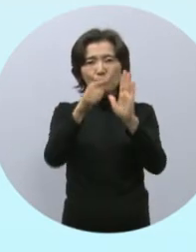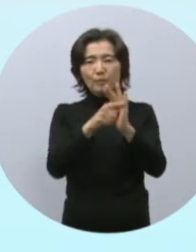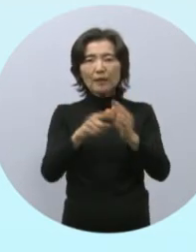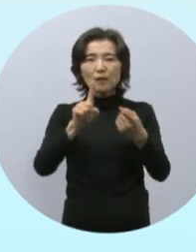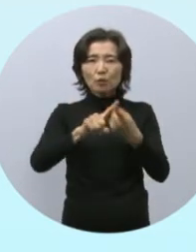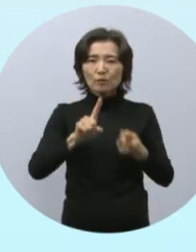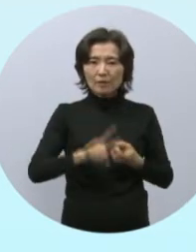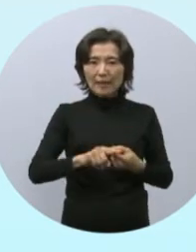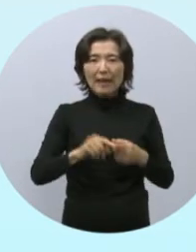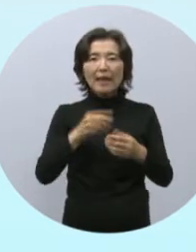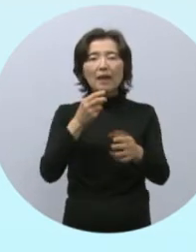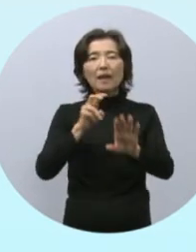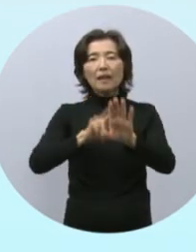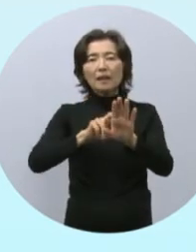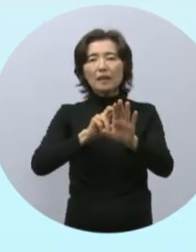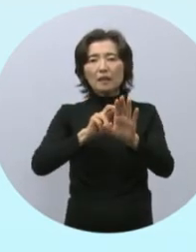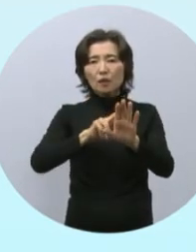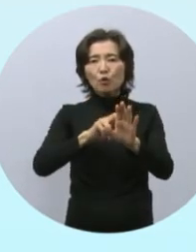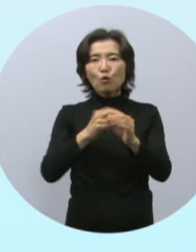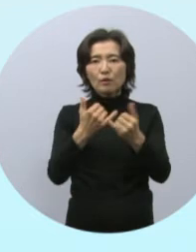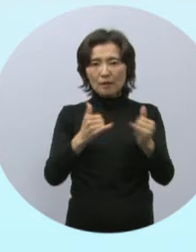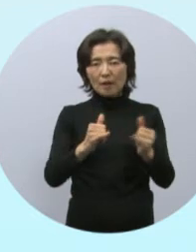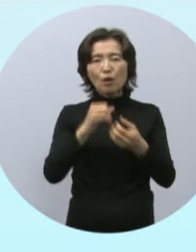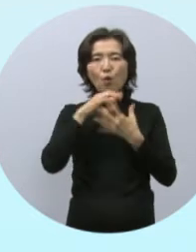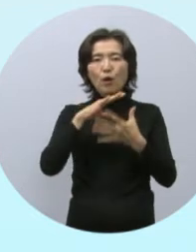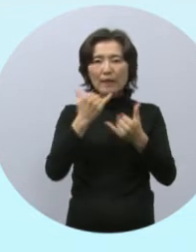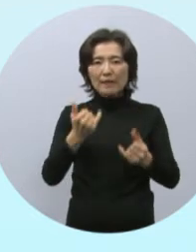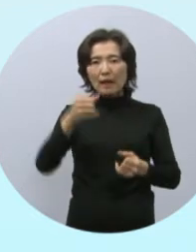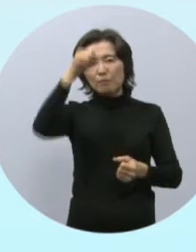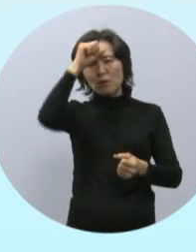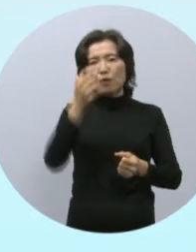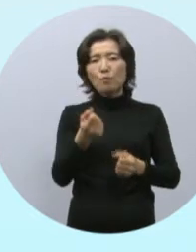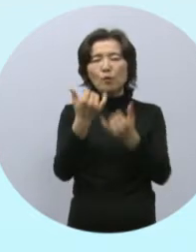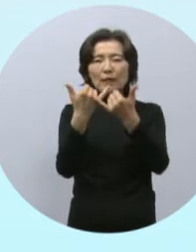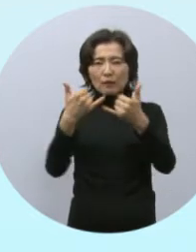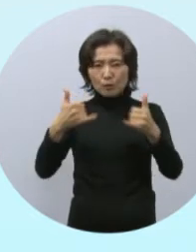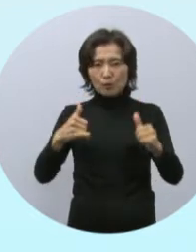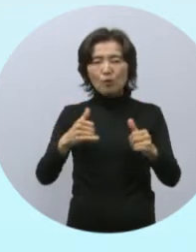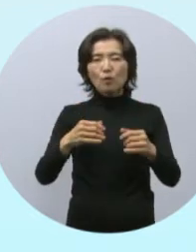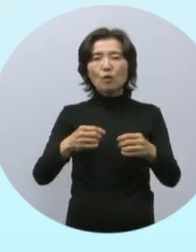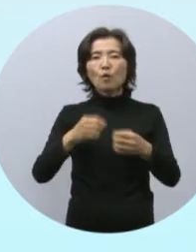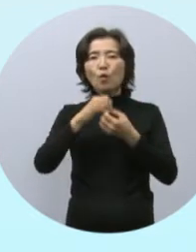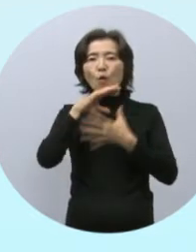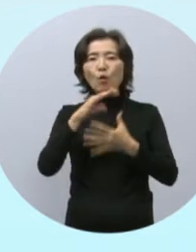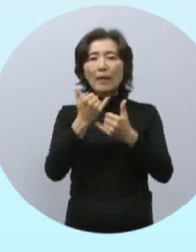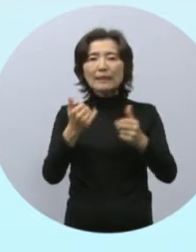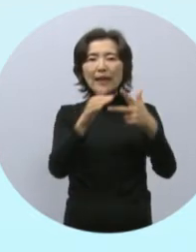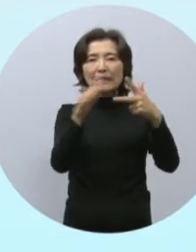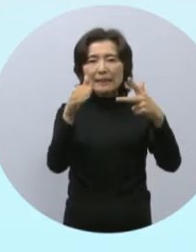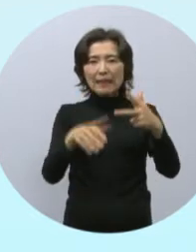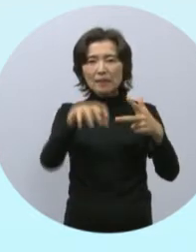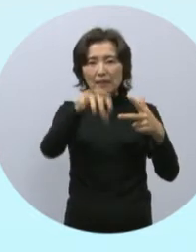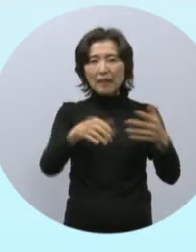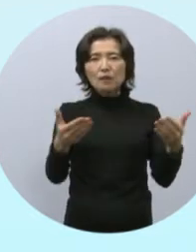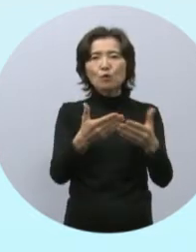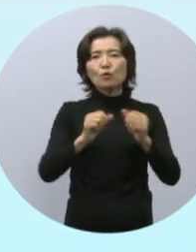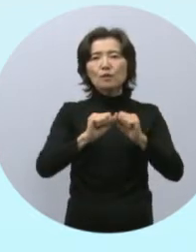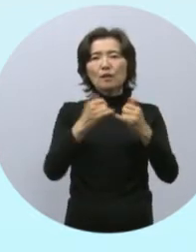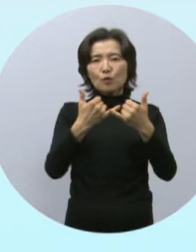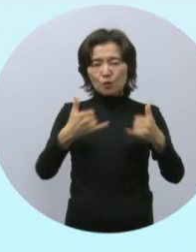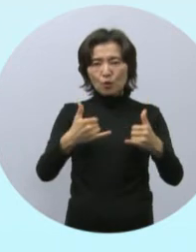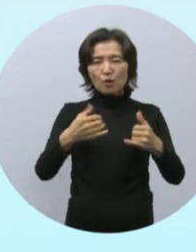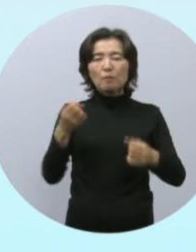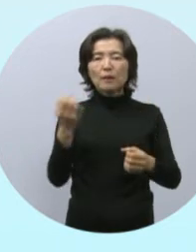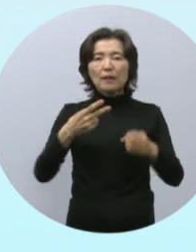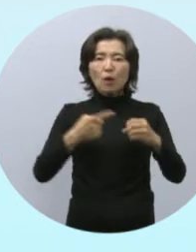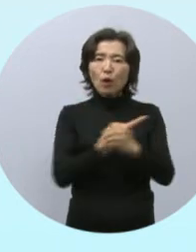き医療従事者、高齢者、基礎疾患のある方、高齢者施設などの従事者、それ